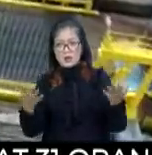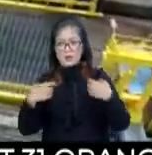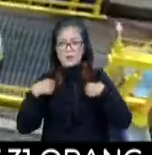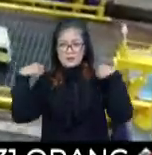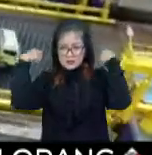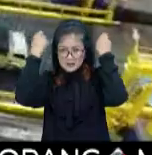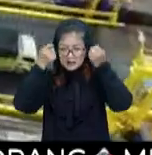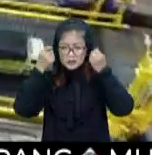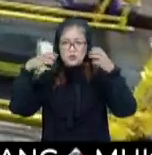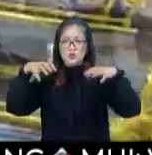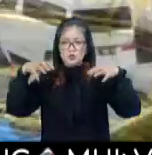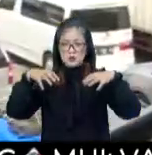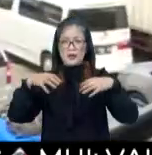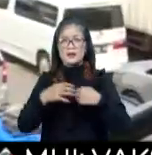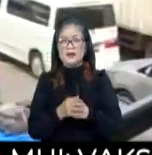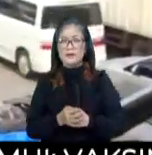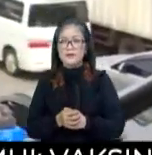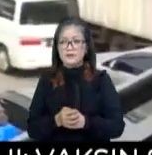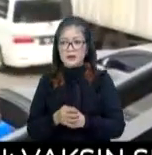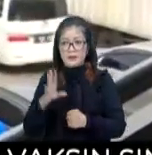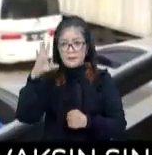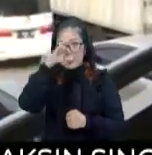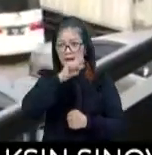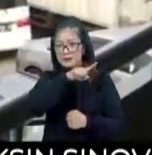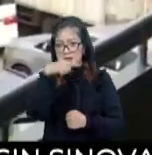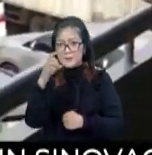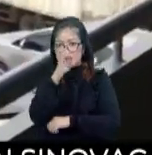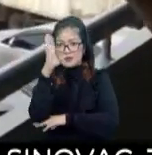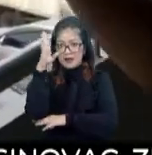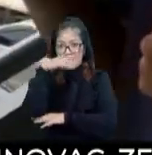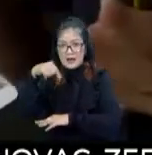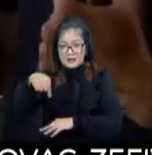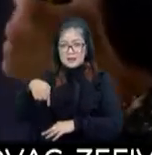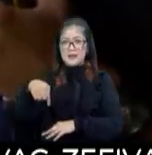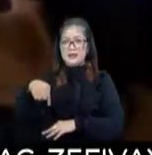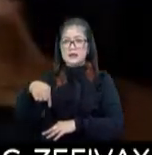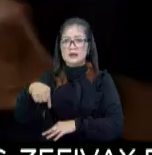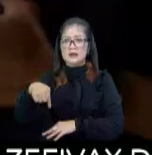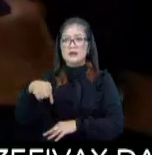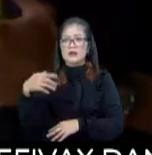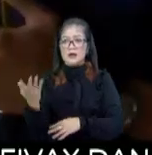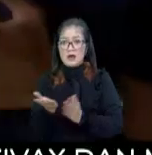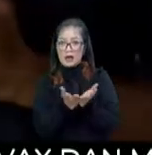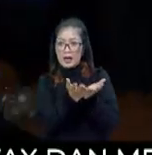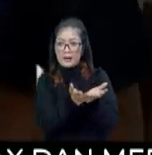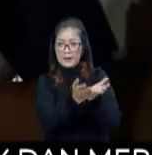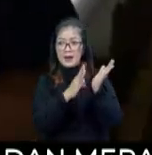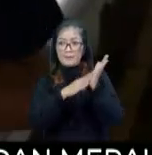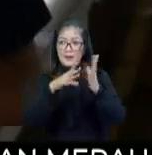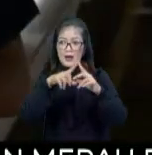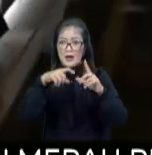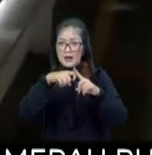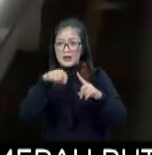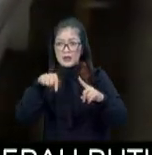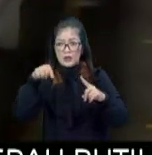kenapa? Pantauan kami saat ini dari malam hari hingga siang hari ini bahwa keadaan di pelabuhan Merak Banten ini terpantau mendung.